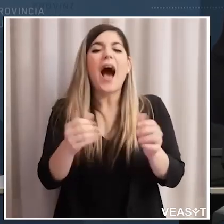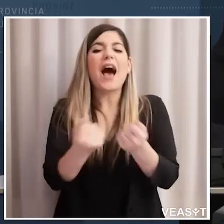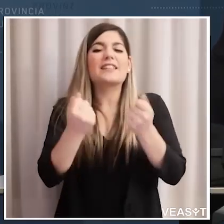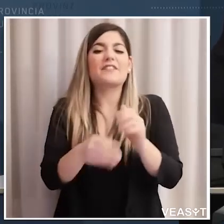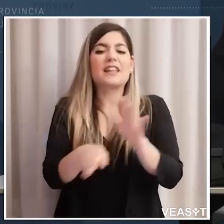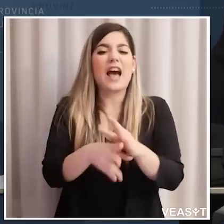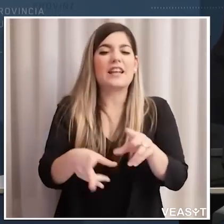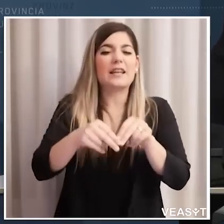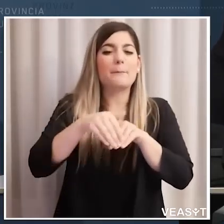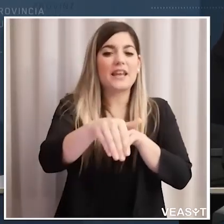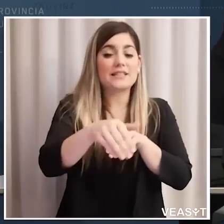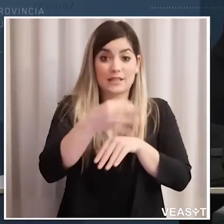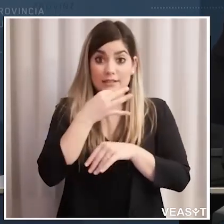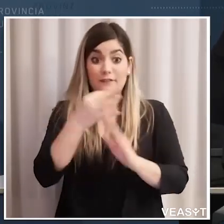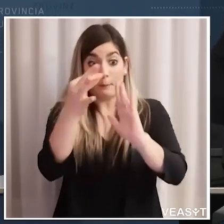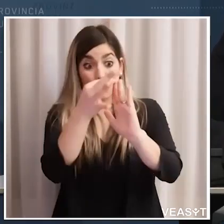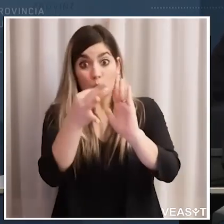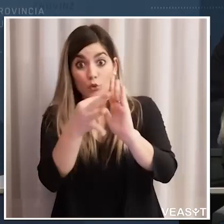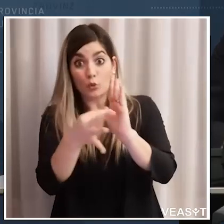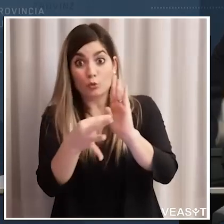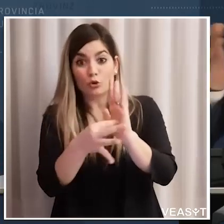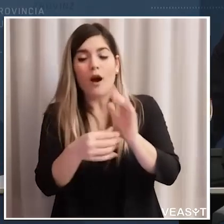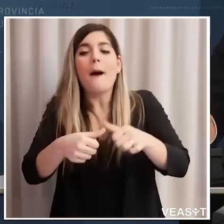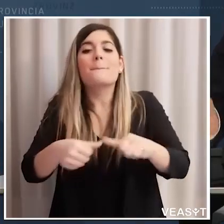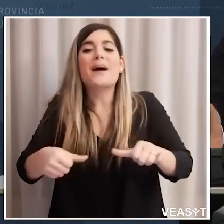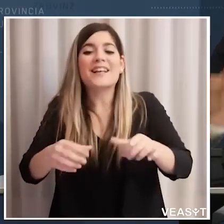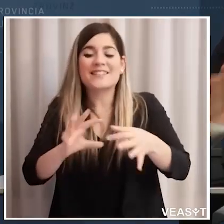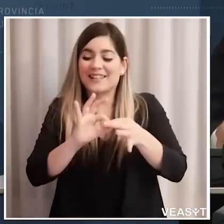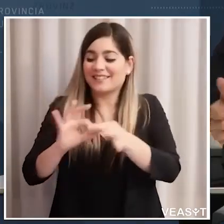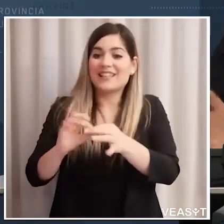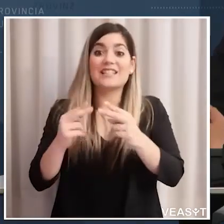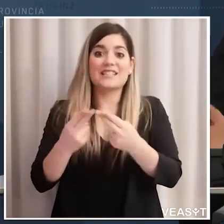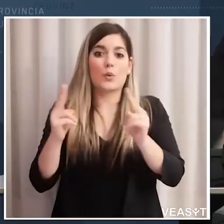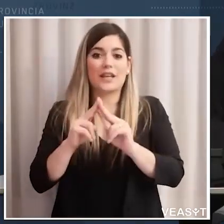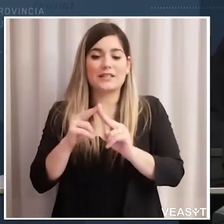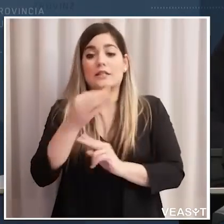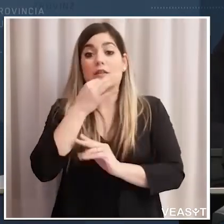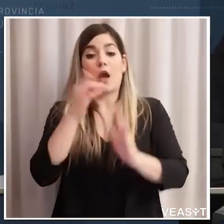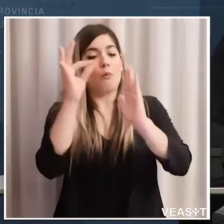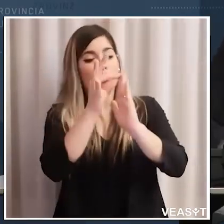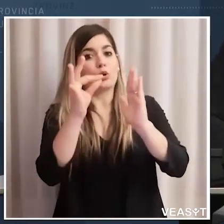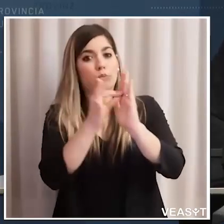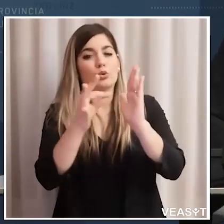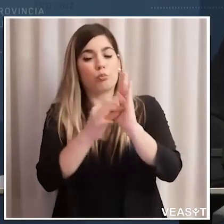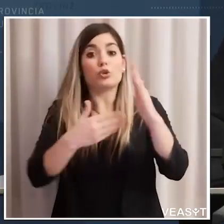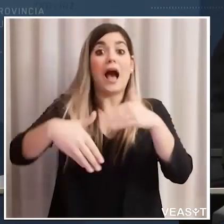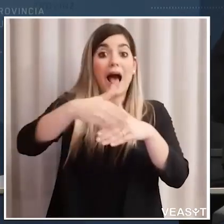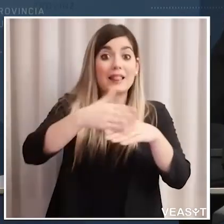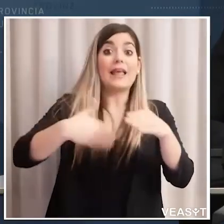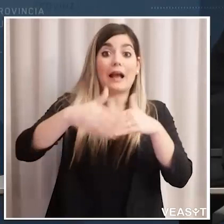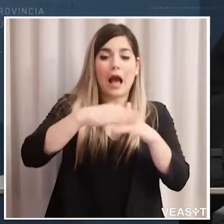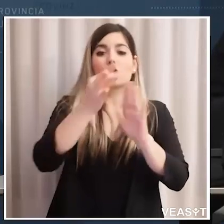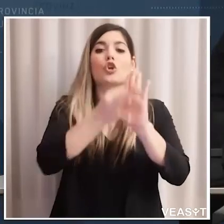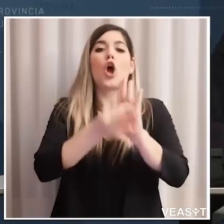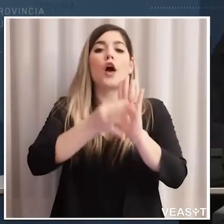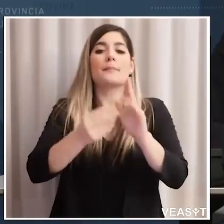è basato sulla sicurezza. Ogni punto ha dei rimandi a un allegato con delle norme di sicurezza. Voglio citarvi